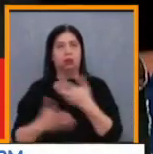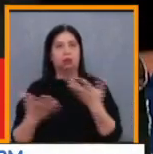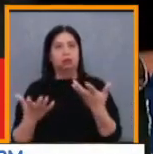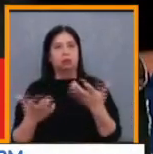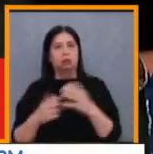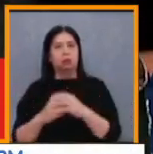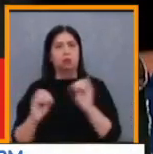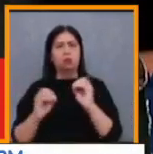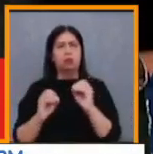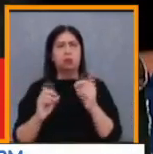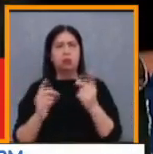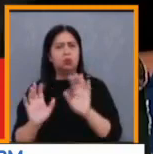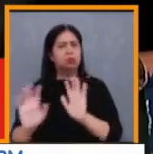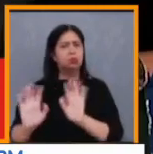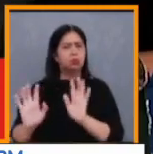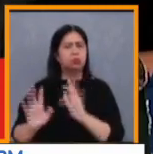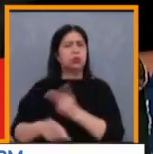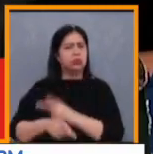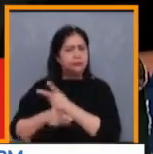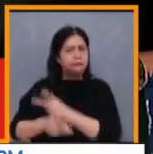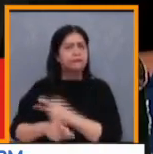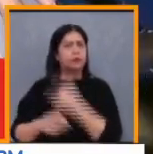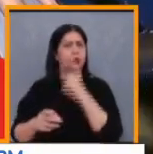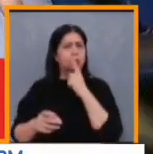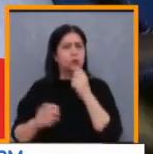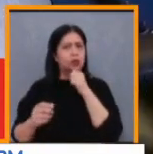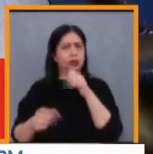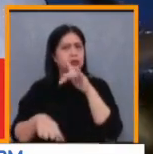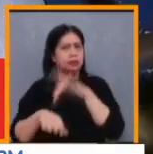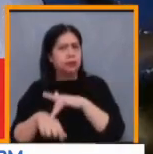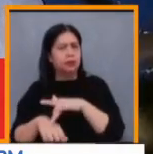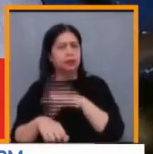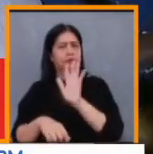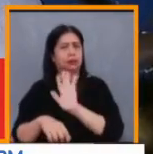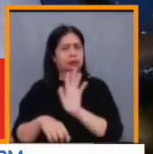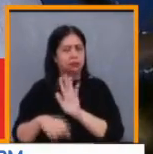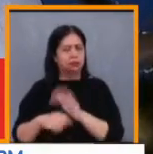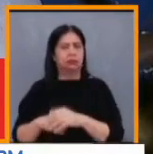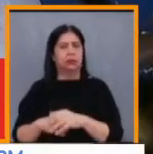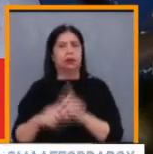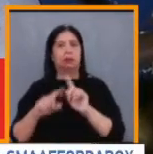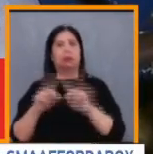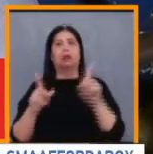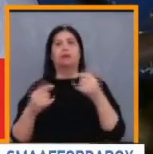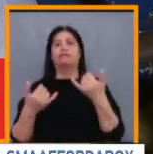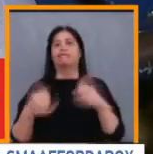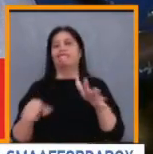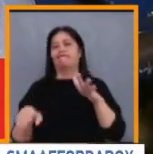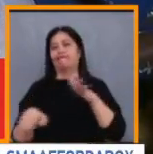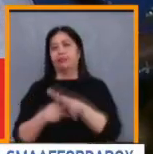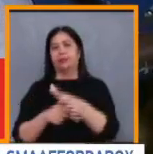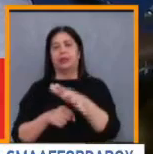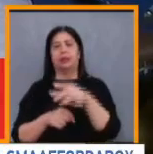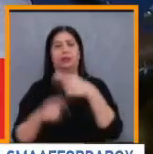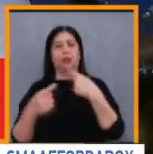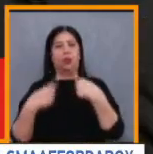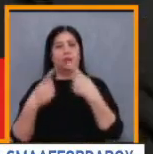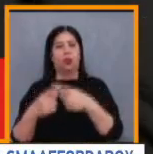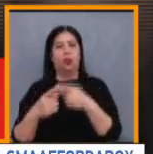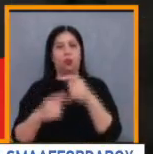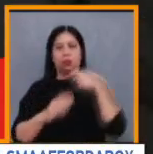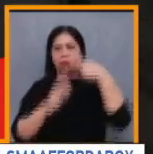niya ako pababayaan, hindi niya ako gagalawin. Pero ginahasa umano siya ng suspect habang kinukunan pa ng